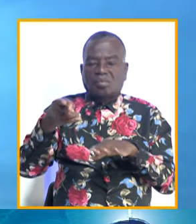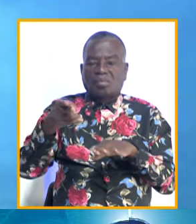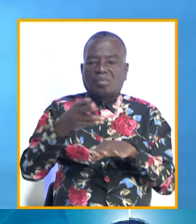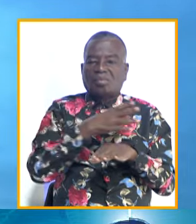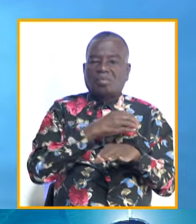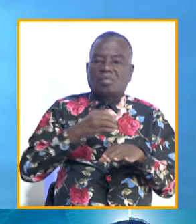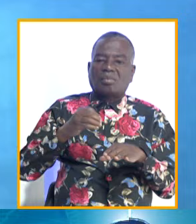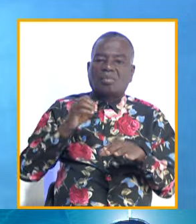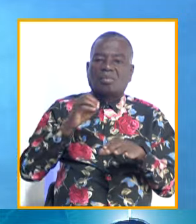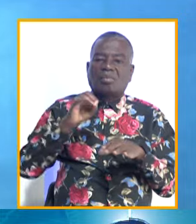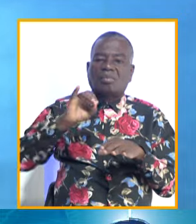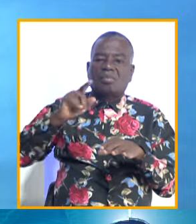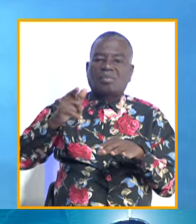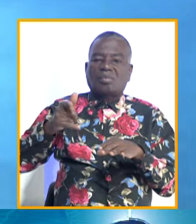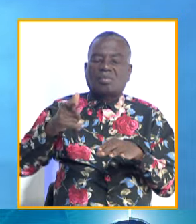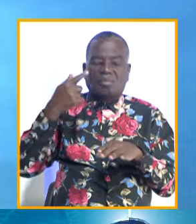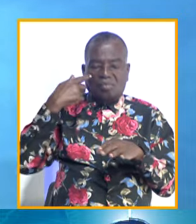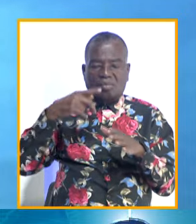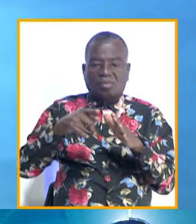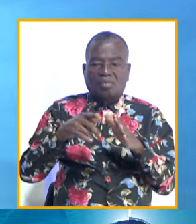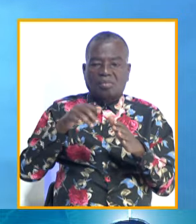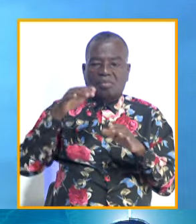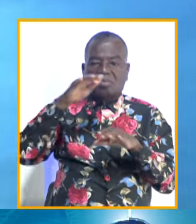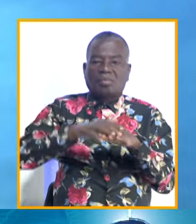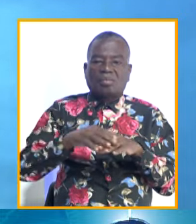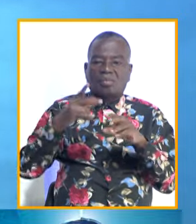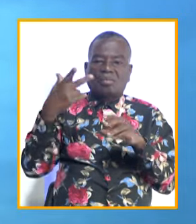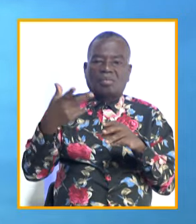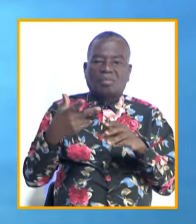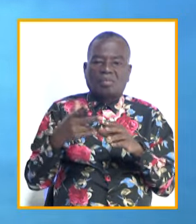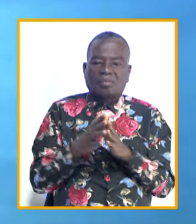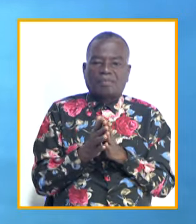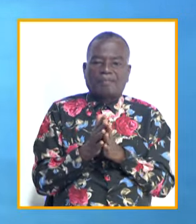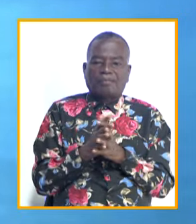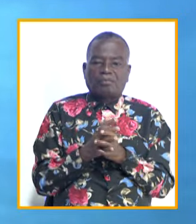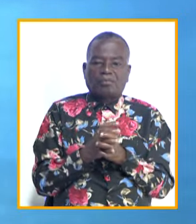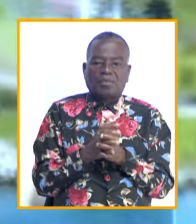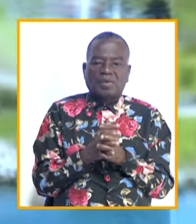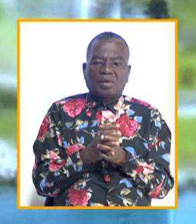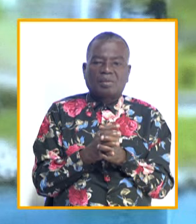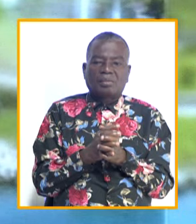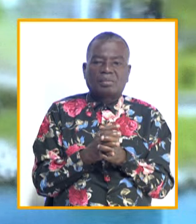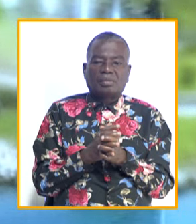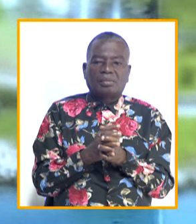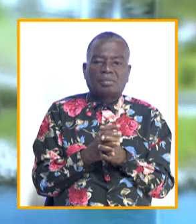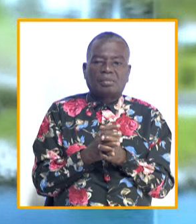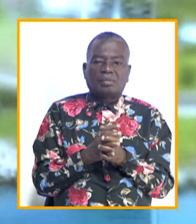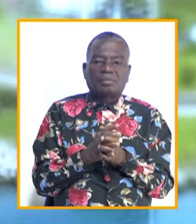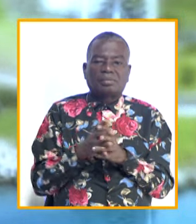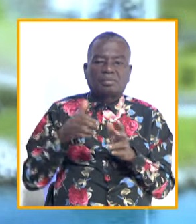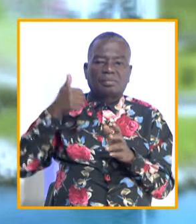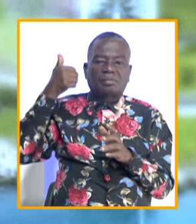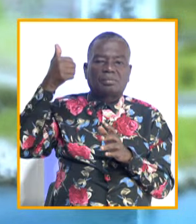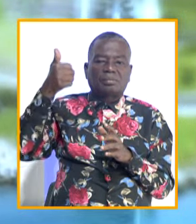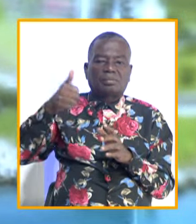puis d'ailleurs, la Ligue 1 ivoirienne est à suivre cette saison sur la 3. Sur la 3, RTI 3. On va s'intéresser à l'avenir d'un